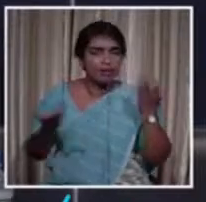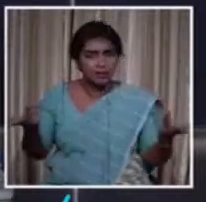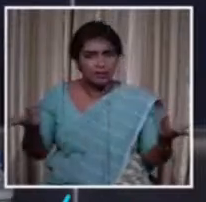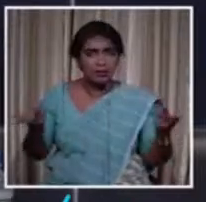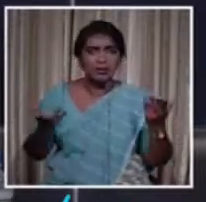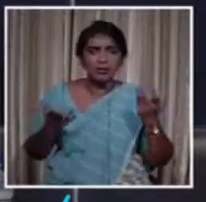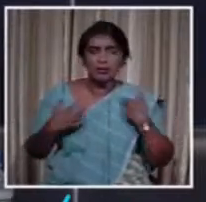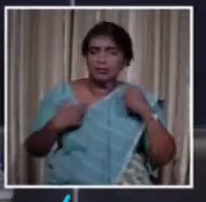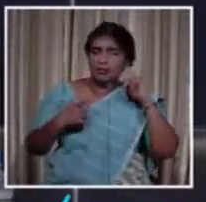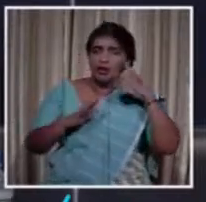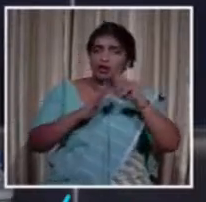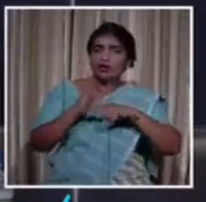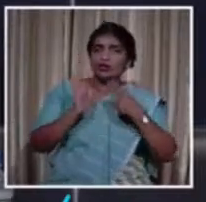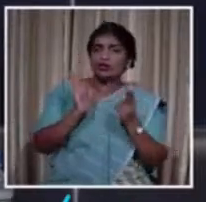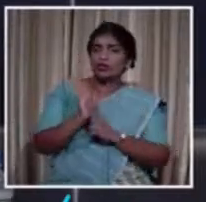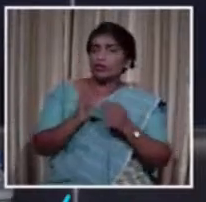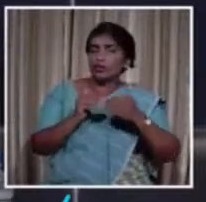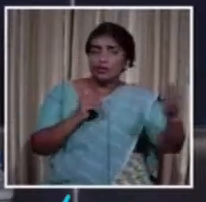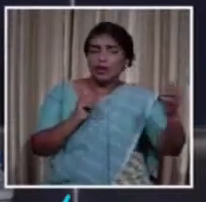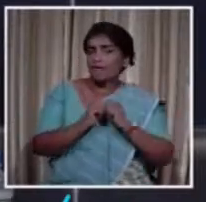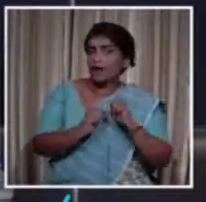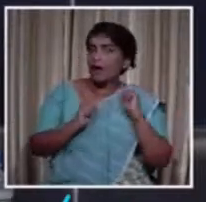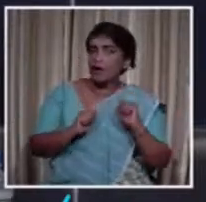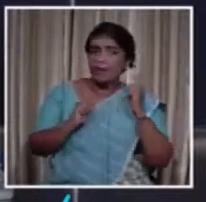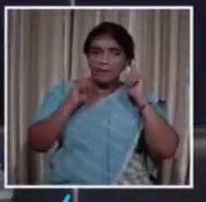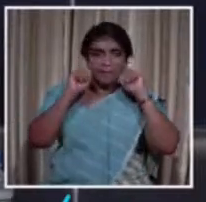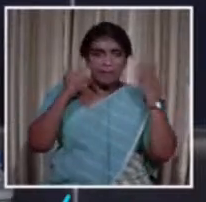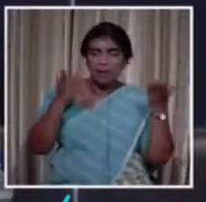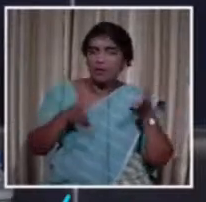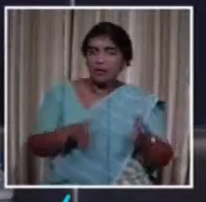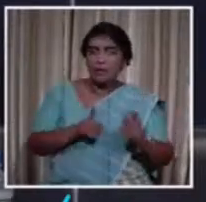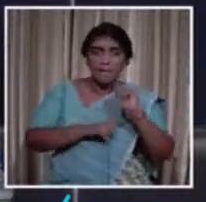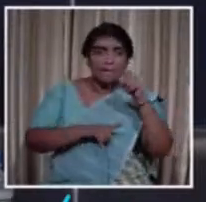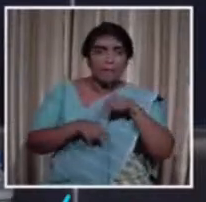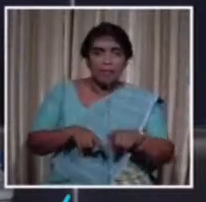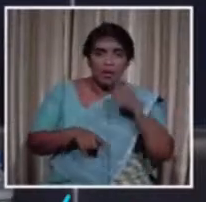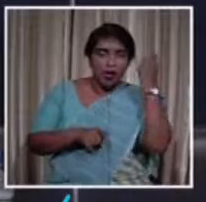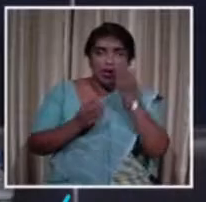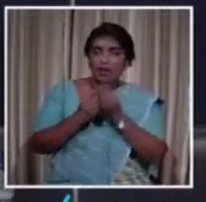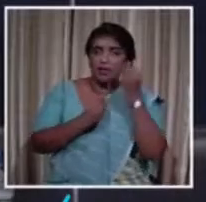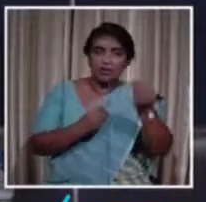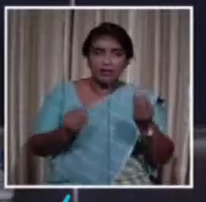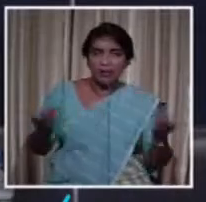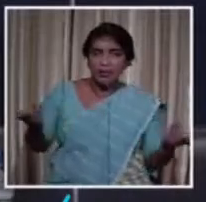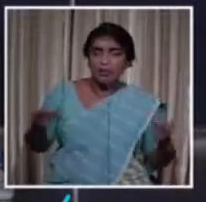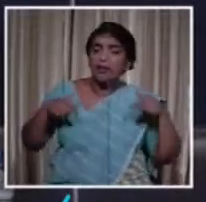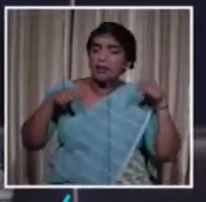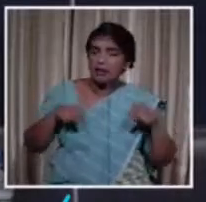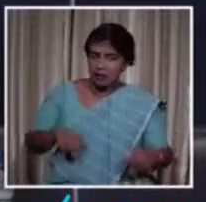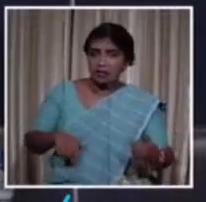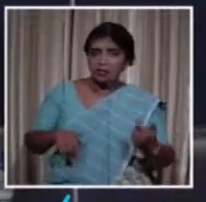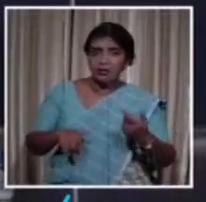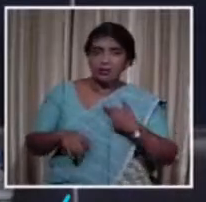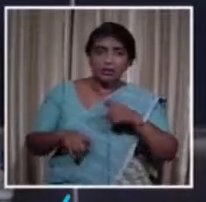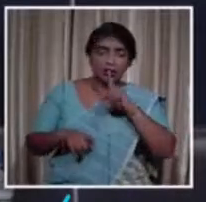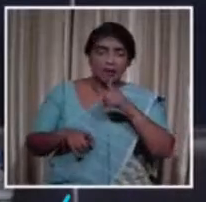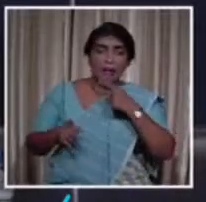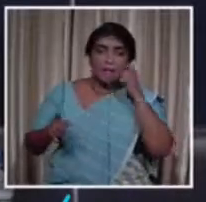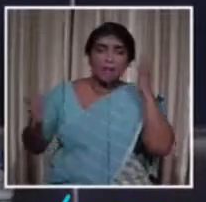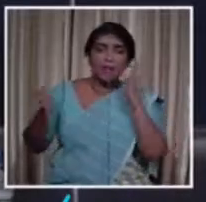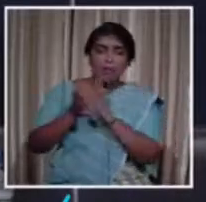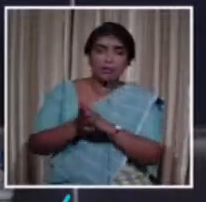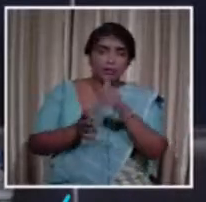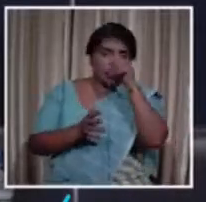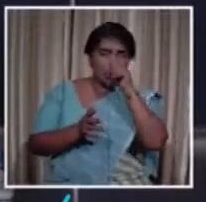අපි දන්නේ ජූනි මාසෙට මොකද්ද තත්ත්වය කියලා බැරිද මේ සභාවට ඒක හොයලා දෙන්න අද අපිට එකඟ වෙන්න තියෙනේ මිනිස්සු එක්ක මේක